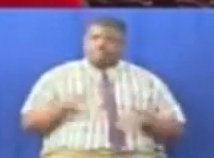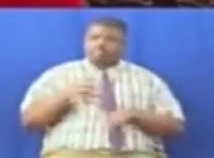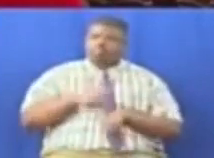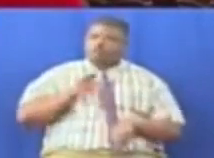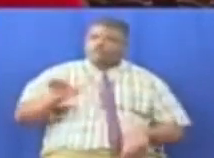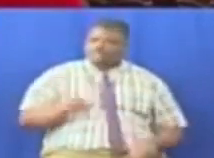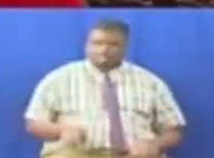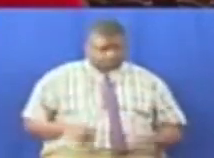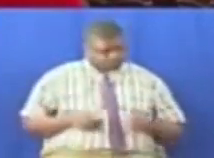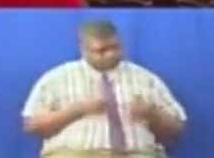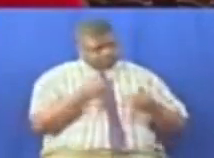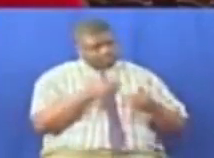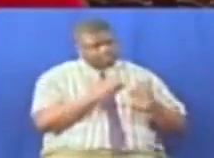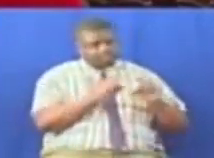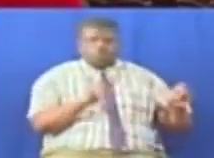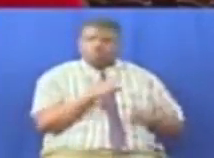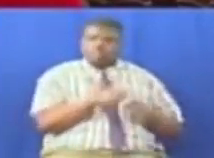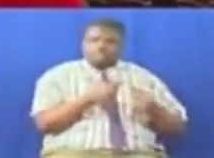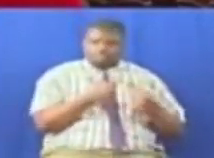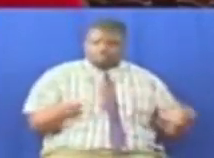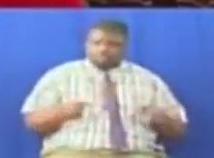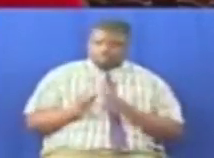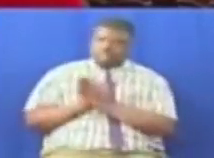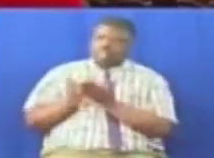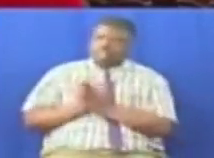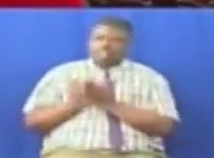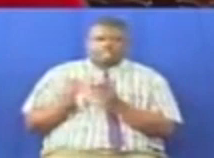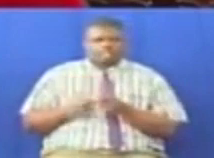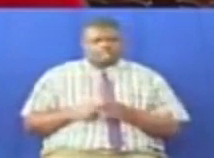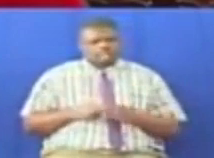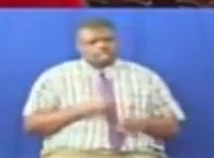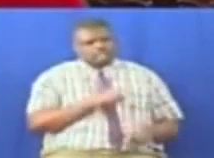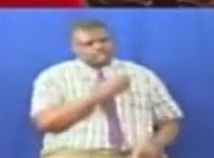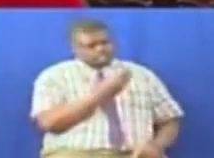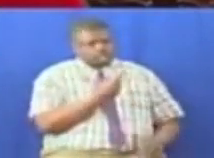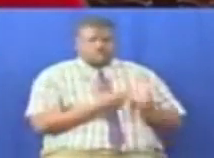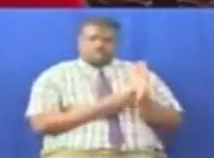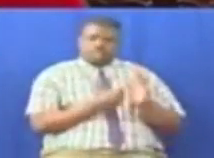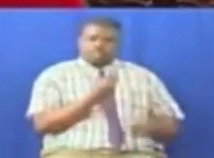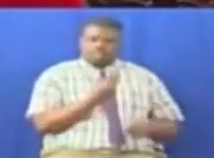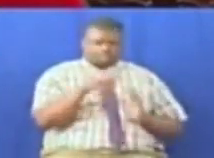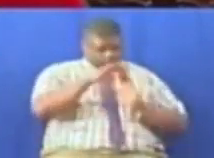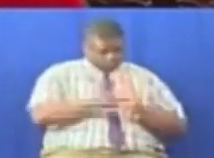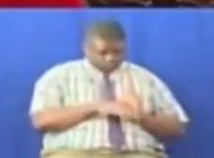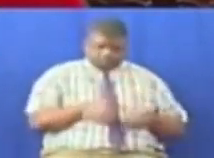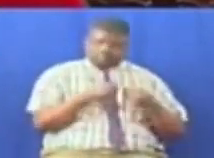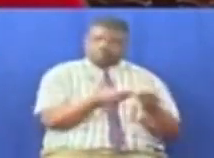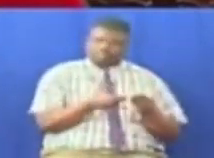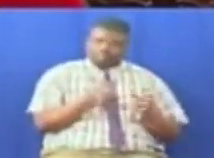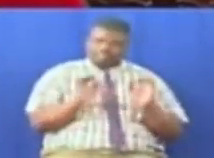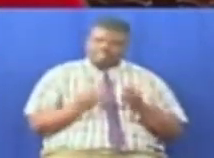ni dhahiri kifungu hiki kitakuwa kinakizana na matakwa ya katiba kwa kuwa kifungu cha 46.2 kimeshaweka utaratibu wa namna ya